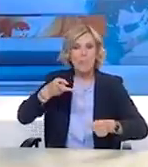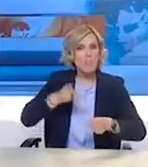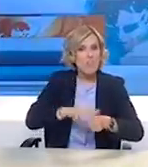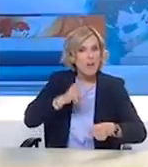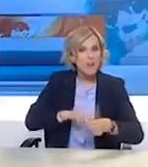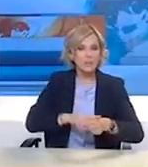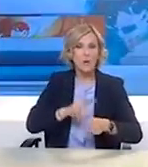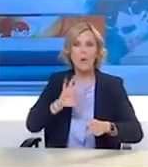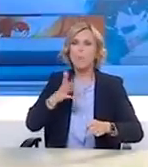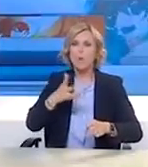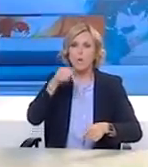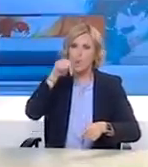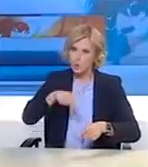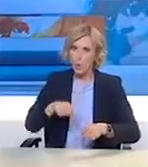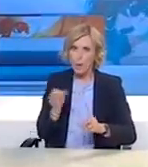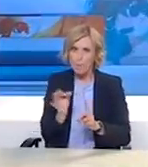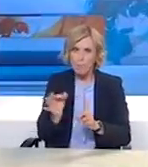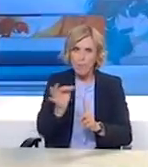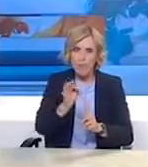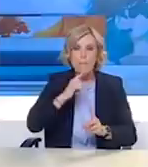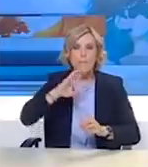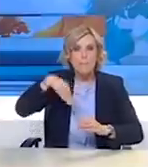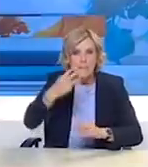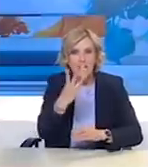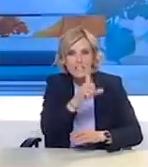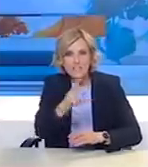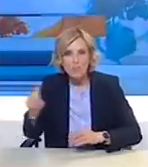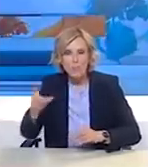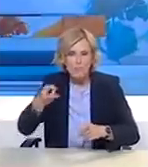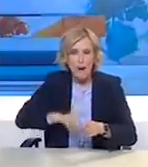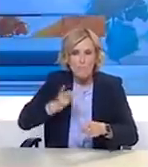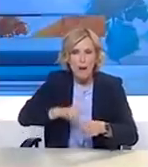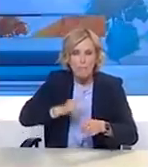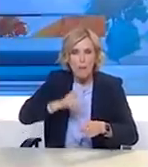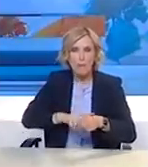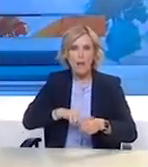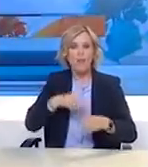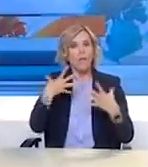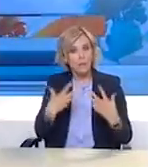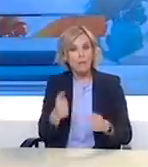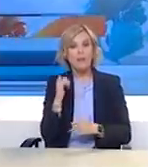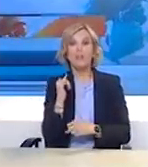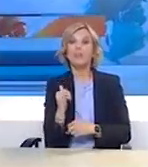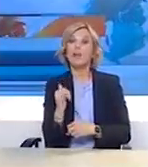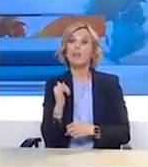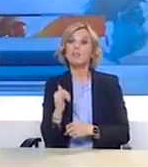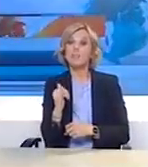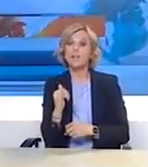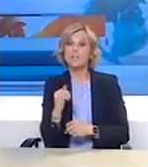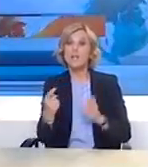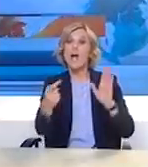και 3 εβδομάδες. Υπάρχει αυτή η καθυστέρηση λοιπόν στην εμφάνιση των σοβαρών κρουσμάτων. Και αυτό μάλιστα χρησιμοποιείται και σαν κριτήριο